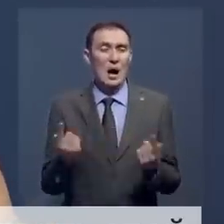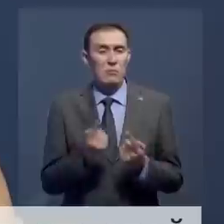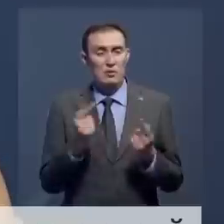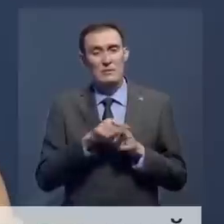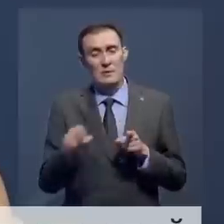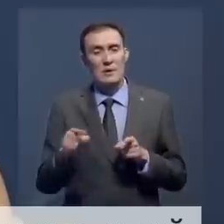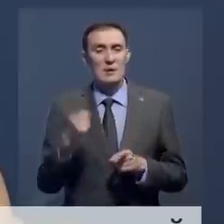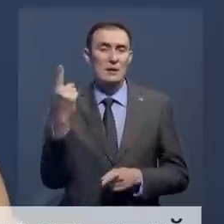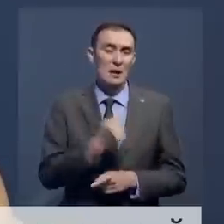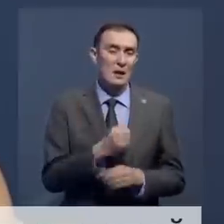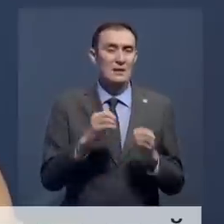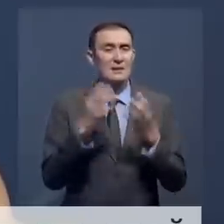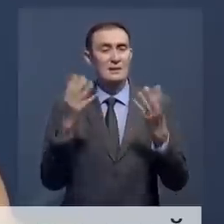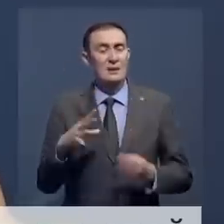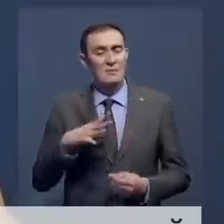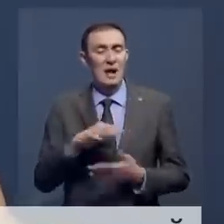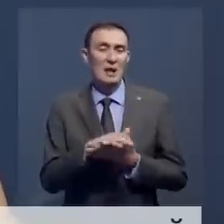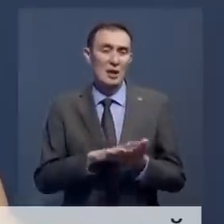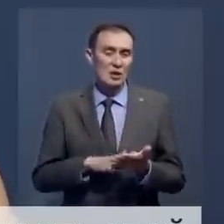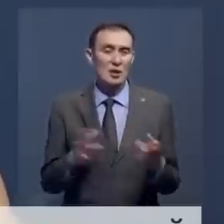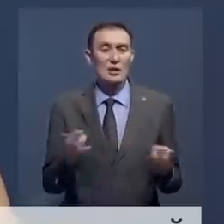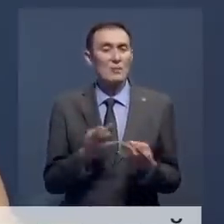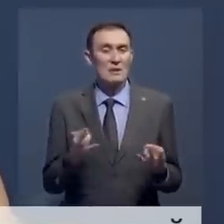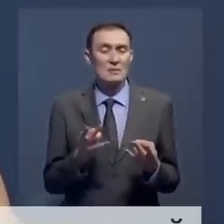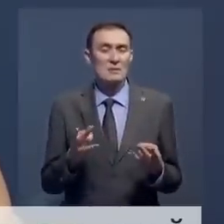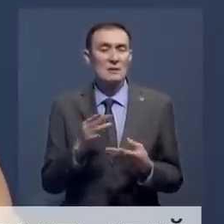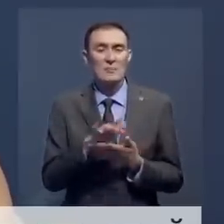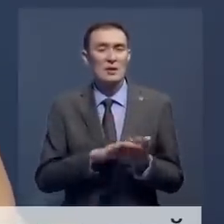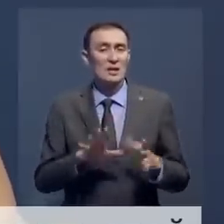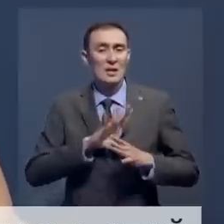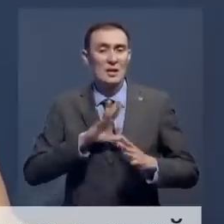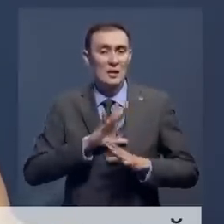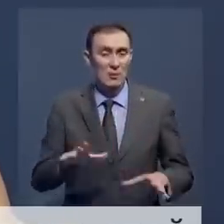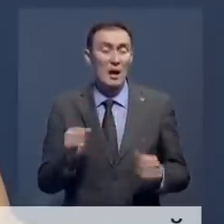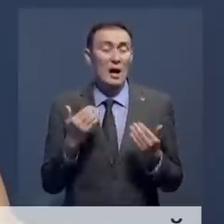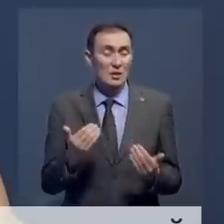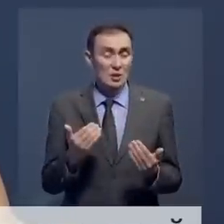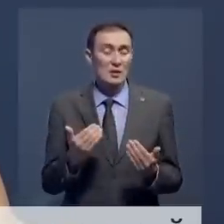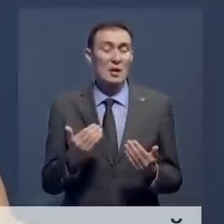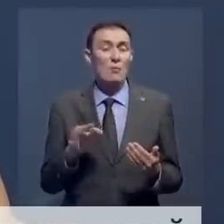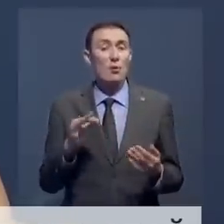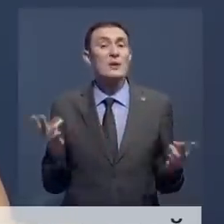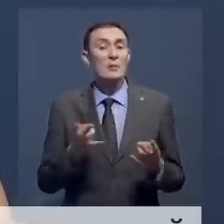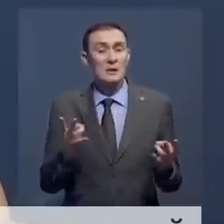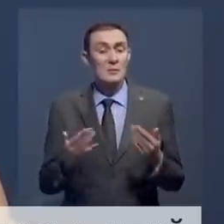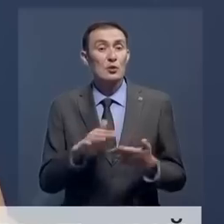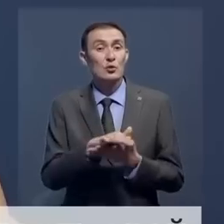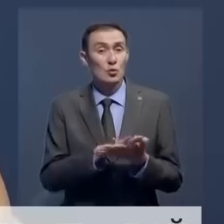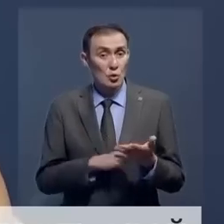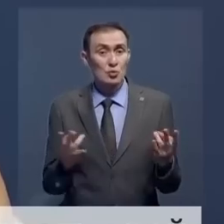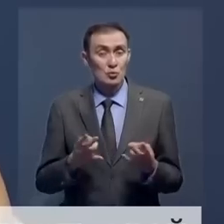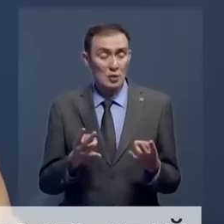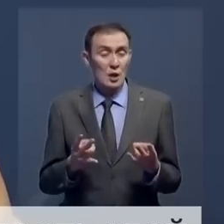для людей то есть неделю 10 дней дали уже необходимости в продолжении не было а здесь конечно же по мере необходимости Если еще дольше